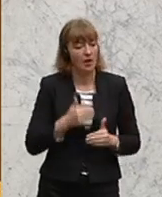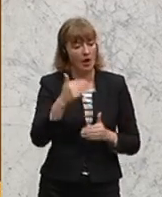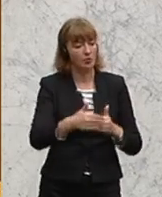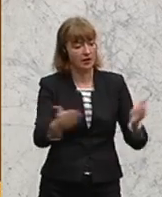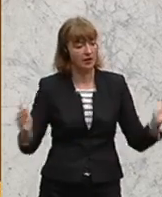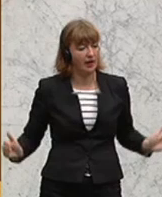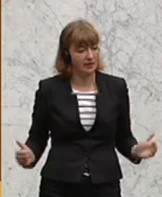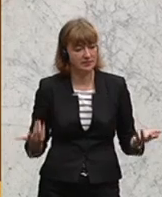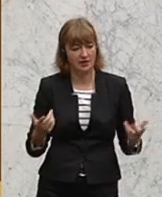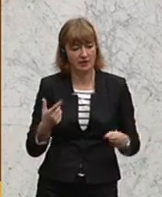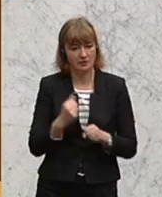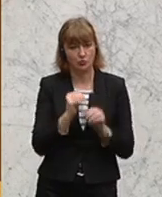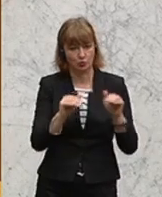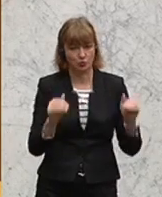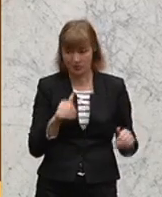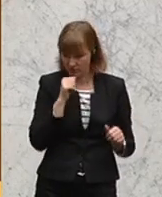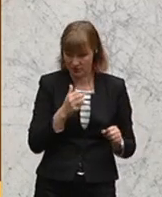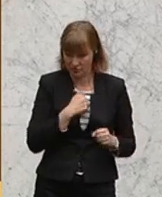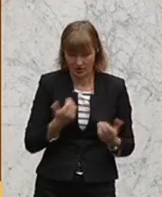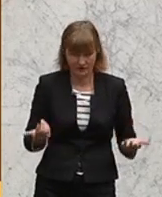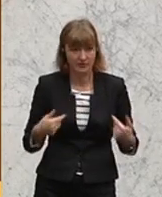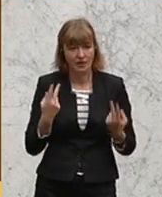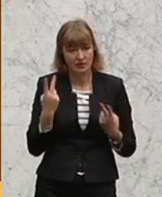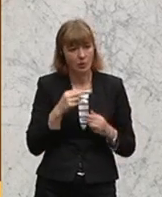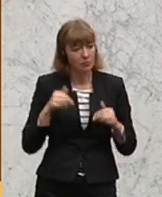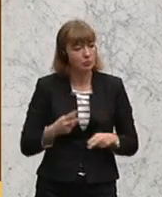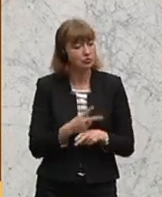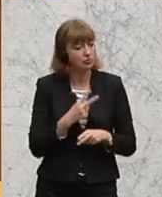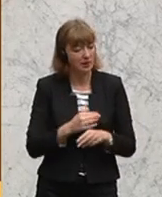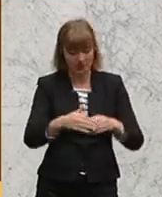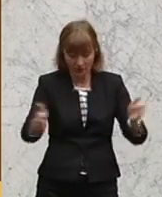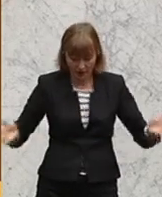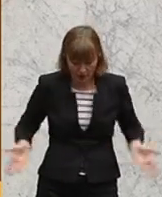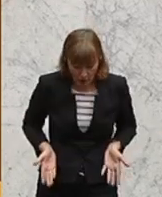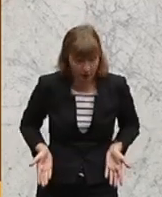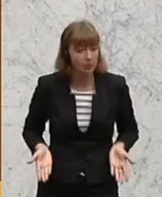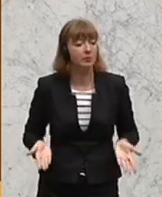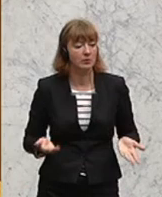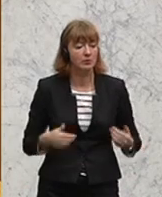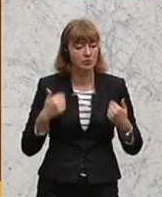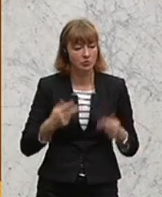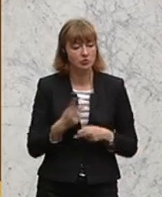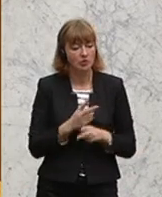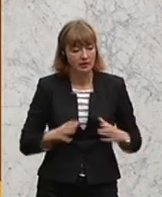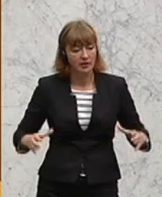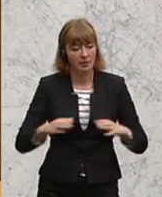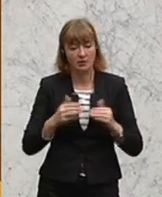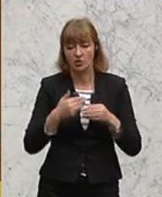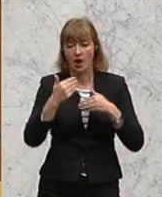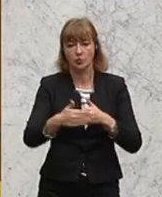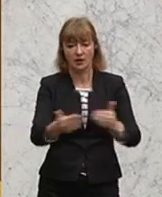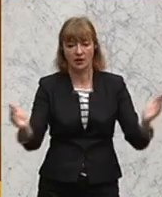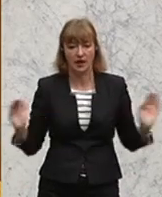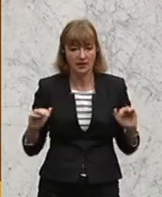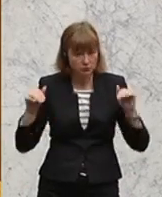Außengrenze zu begreifen und zu schützen. Natürlich muss ein staatliches Territorium, auch eine Staatengemeinschaft, seine